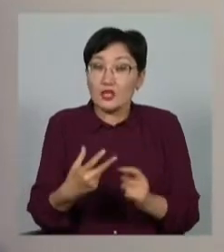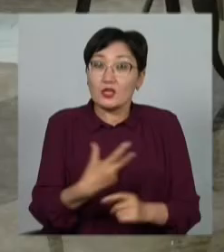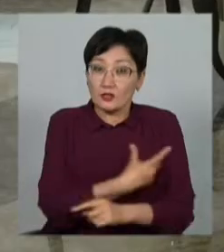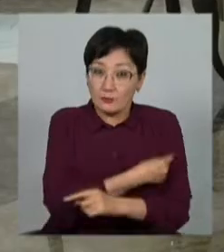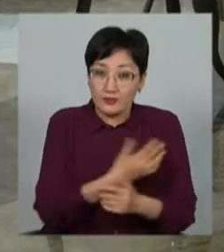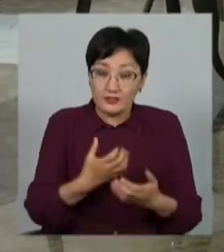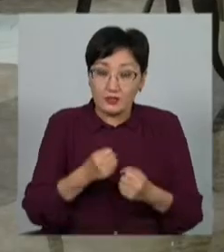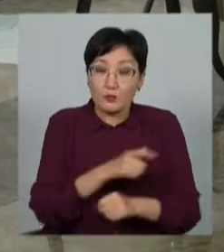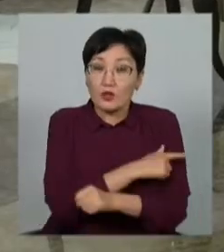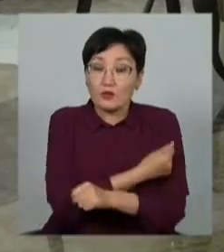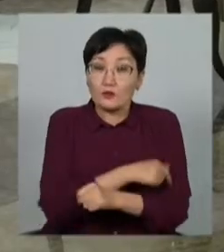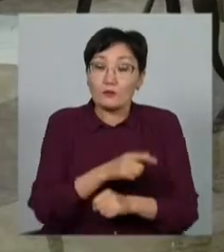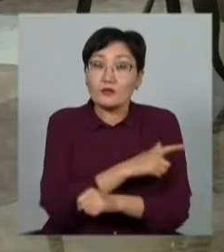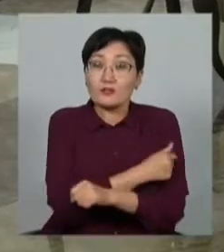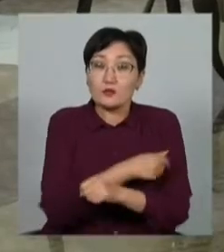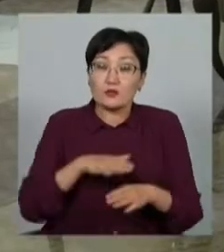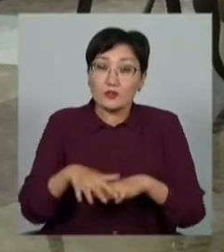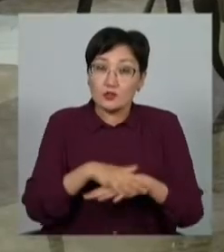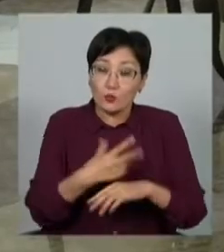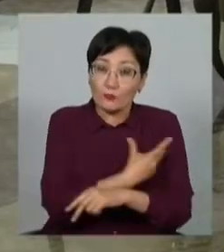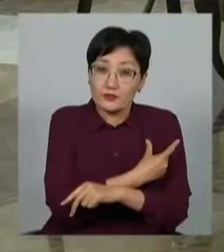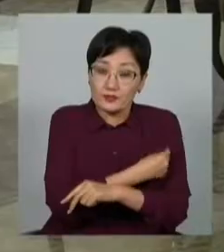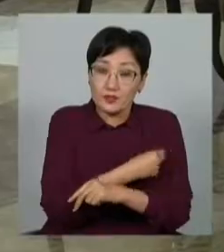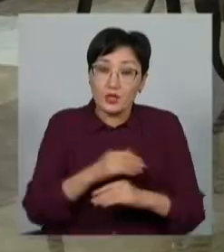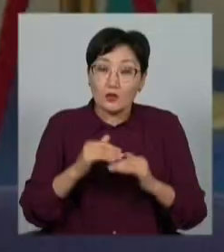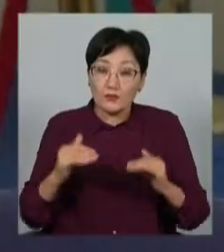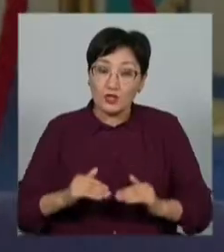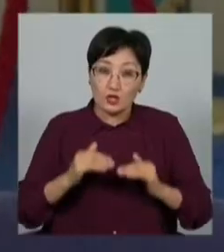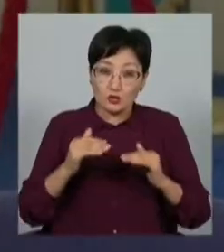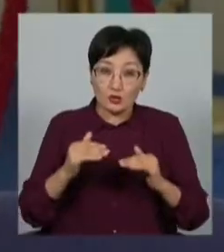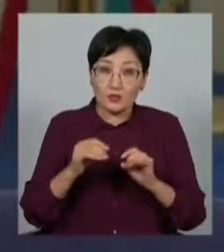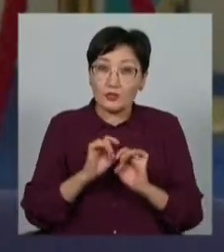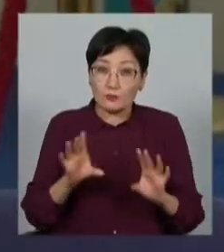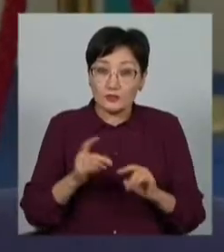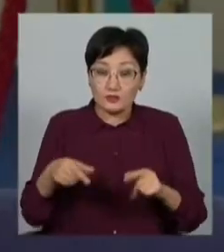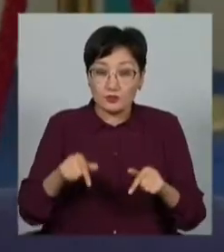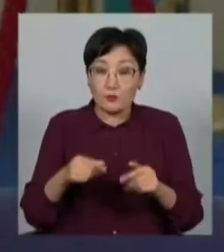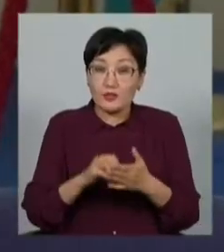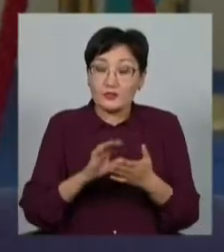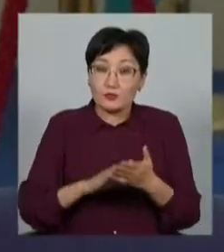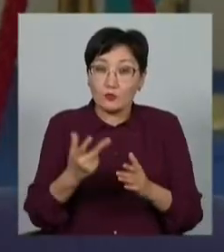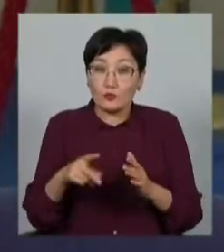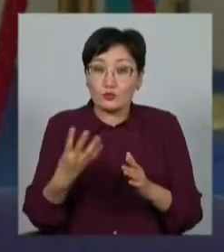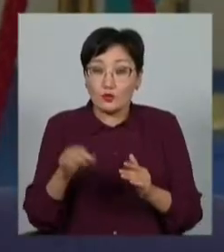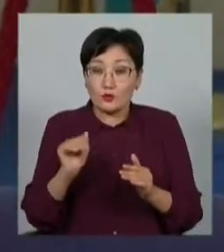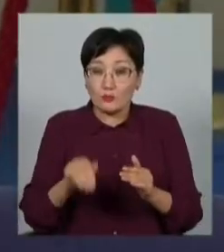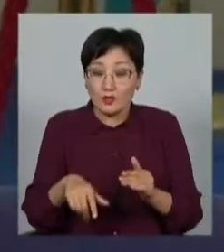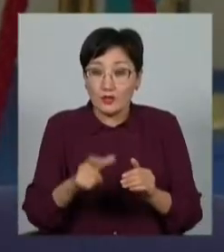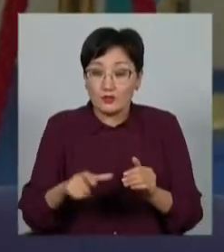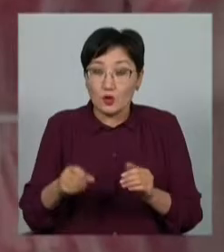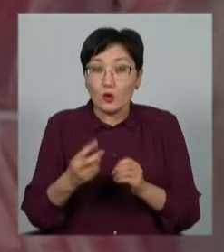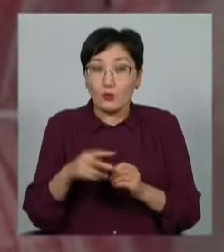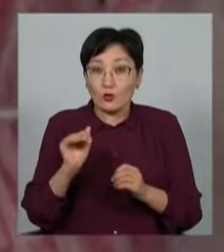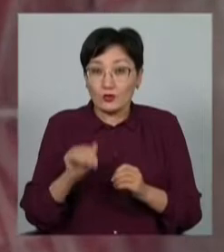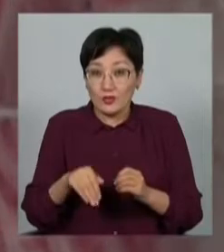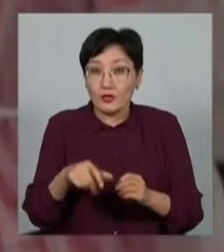қабылдаған. Дәрігерлер ауруханада жаппай вакцинацияның деңгейі жоғары екенін атап өтті. Мұнда тіркелген 34 мың науқастың 12 мыңына